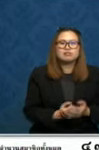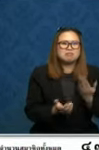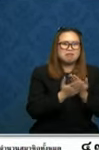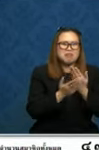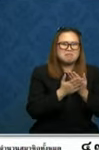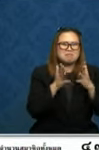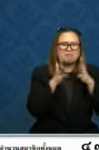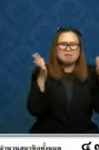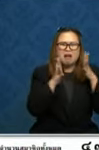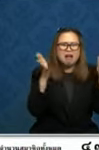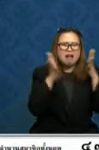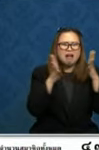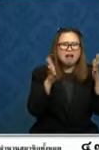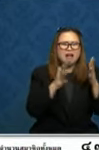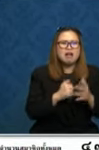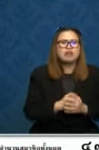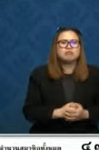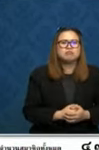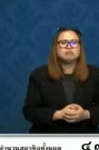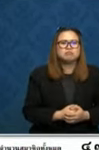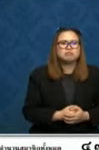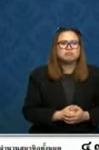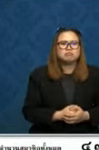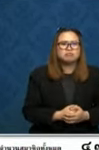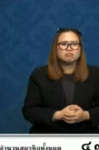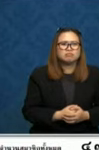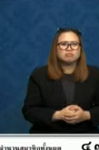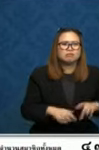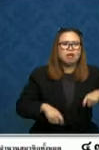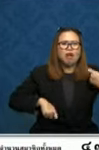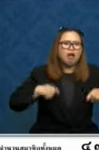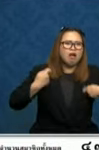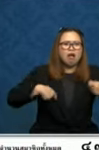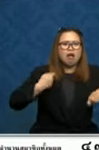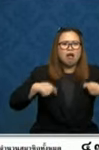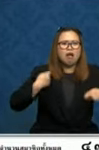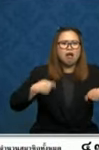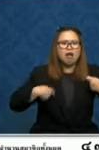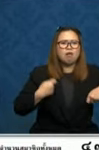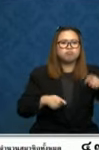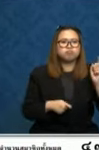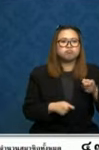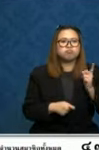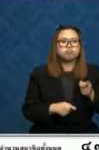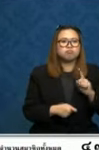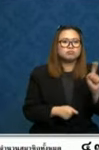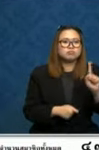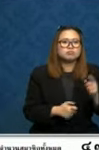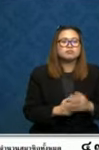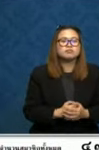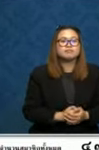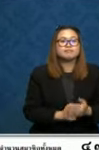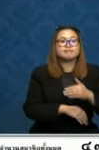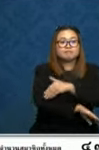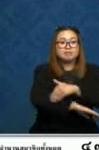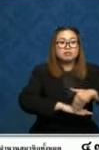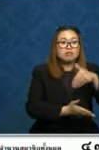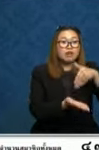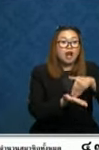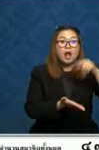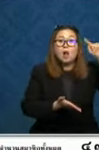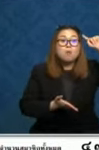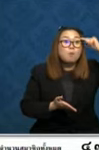จายกลายเป็นคนที่หน่วยงานที่จะต้องใช้จ่ายเงินจริงๆที่จะจ่ายเงินให้กับหน่วยงานต่างๆอย่างกรมบัญชีกลางไม่รู้